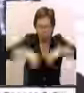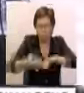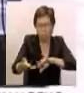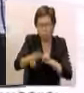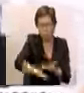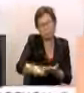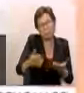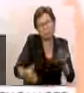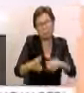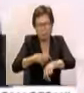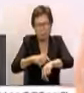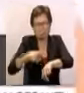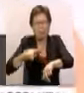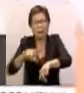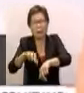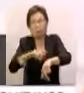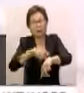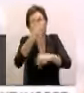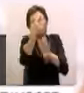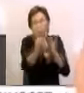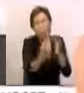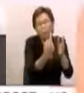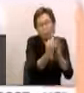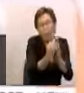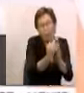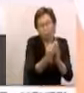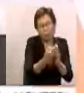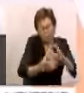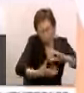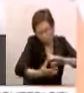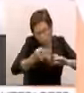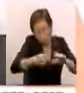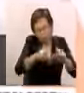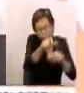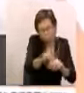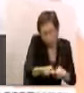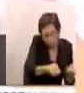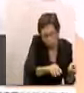kita juga mengambil masa lebih kurang 1 jam untuk mengalihkan